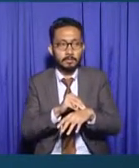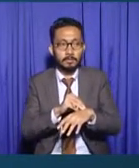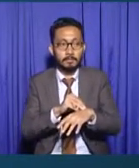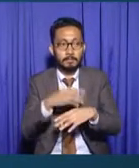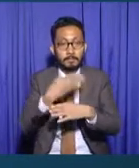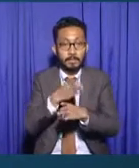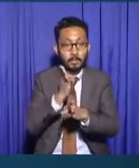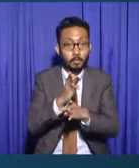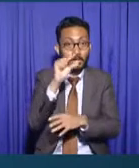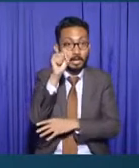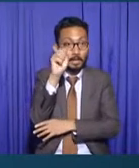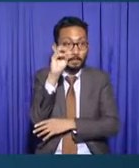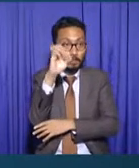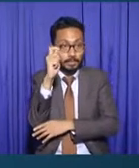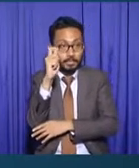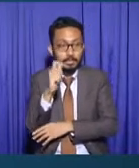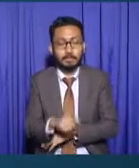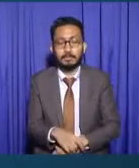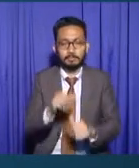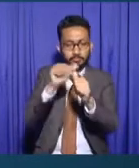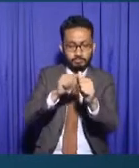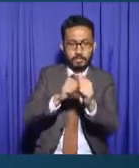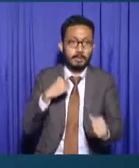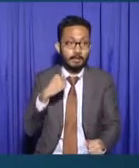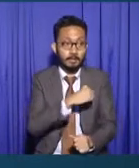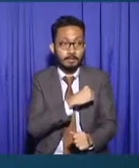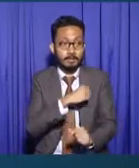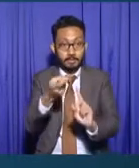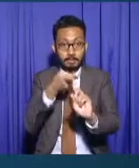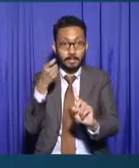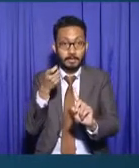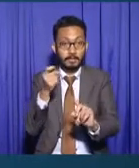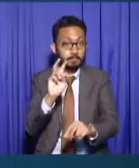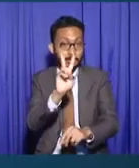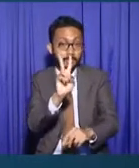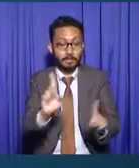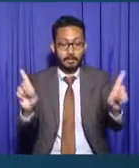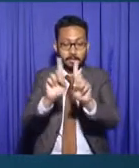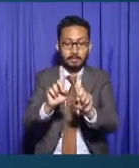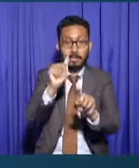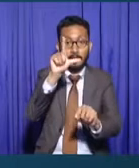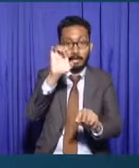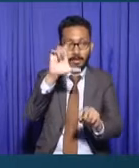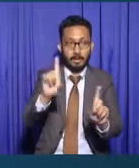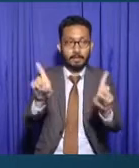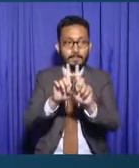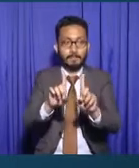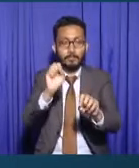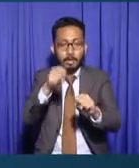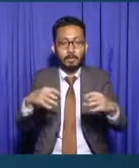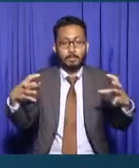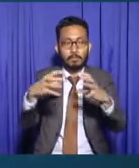hukum ini menyatakan semasa pembentuk kain setiap ahli